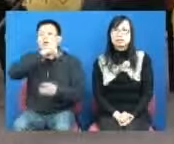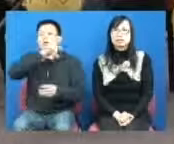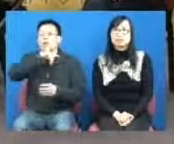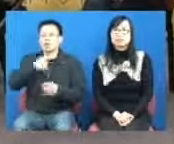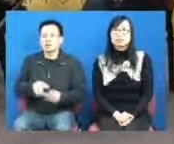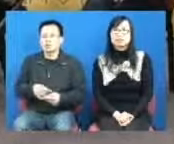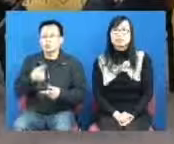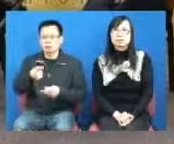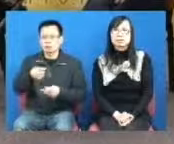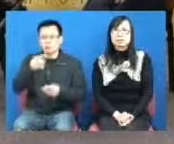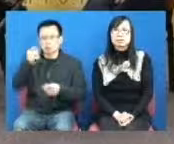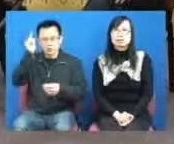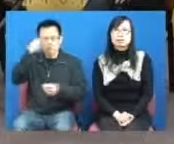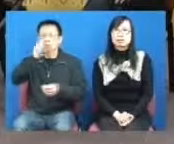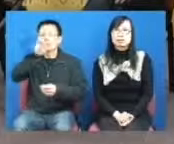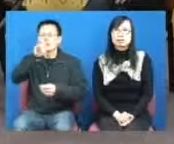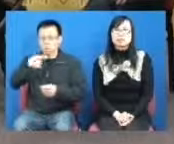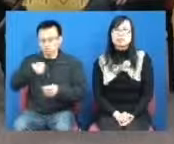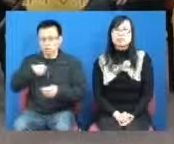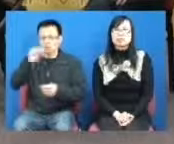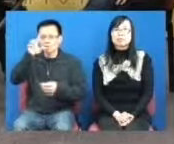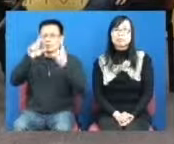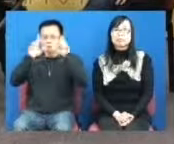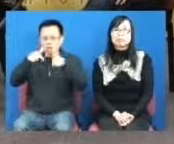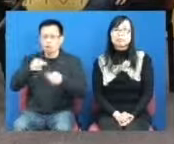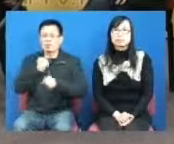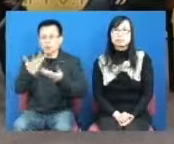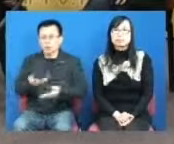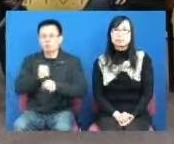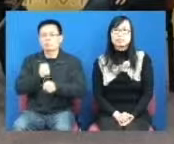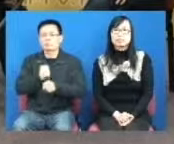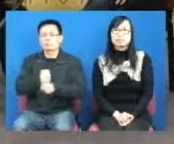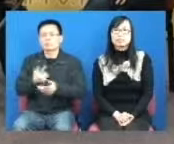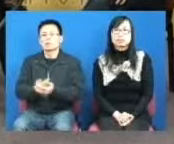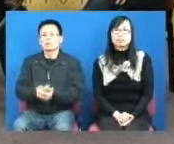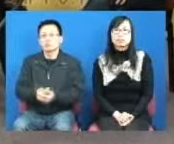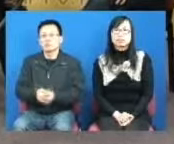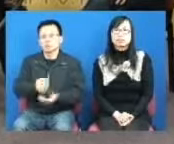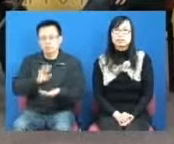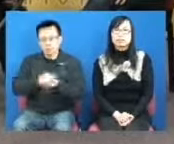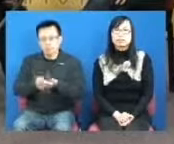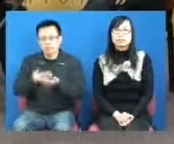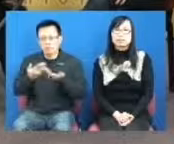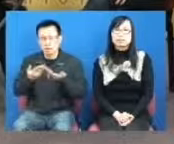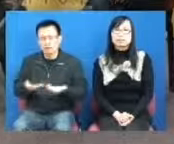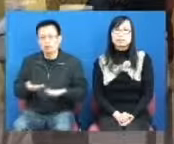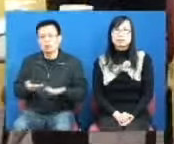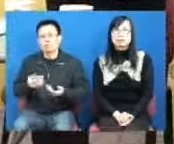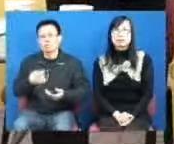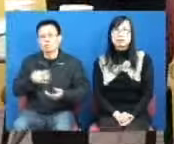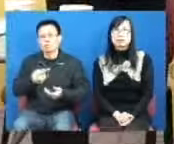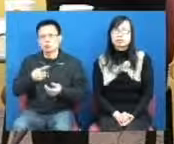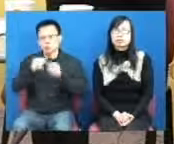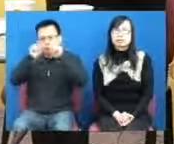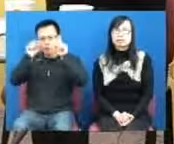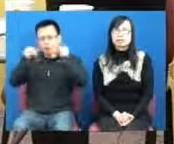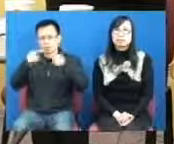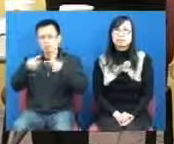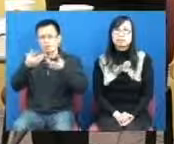每一次你問的時候我就正在的他最流就是這個但我想現在那個問題就是